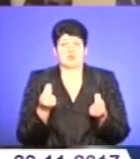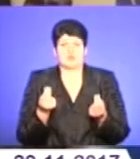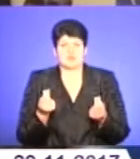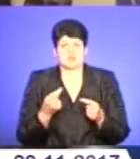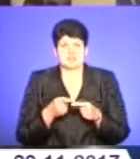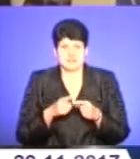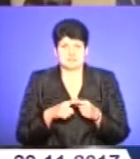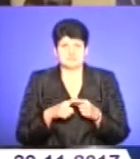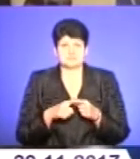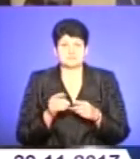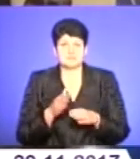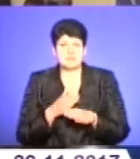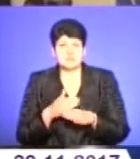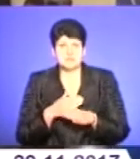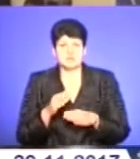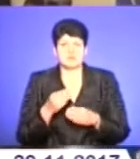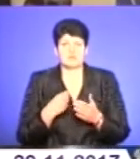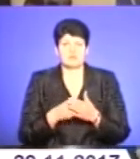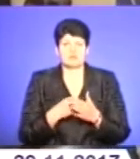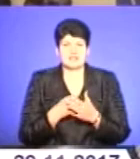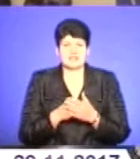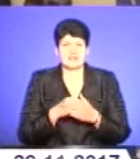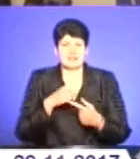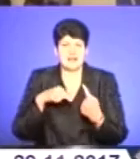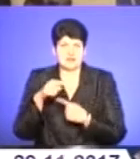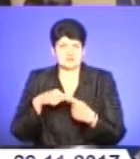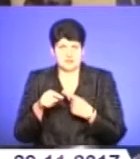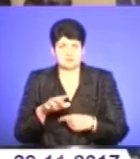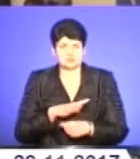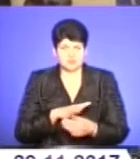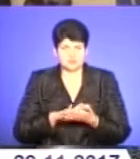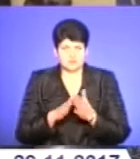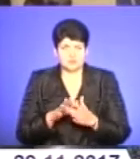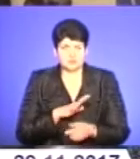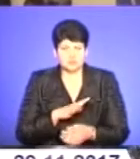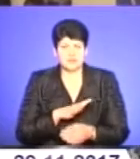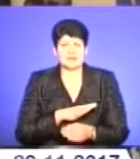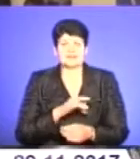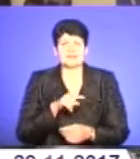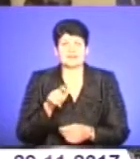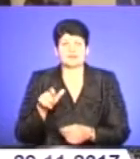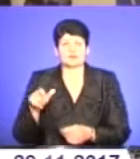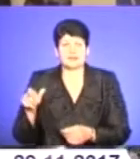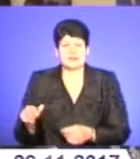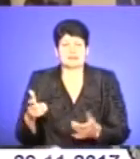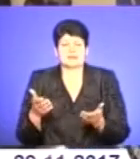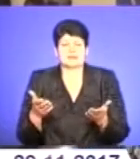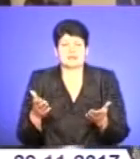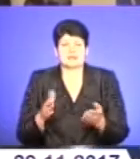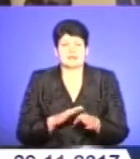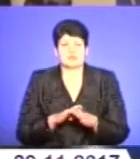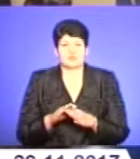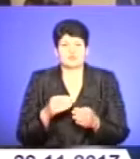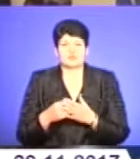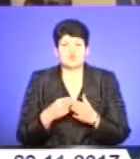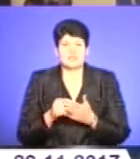оці бюджетні, міжбюджетні трансфери відбувалися, але для тих, бодай, людей, які наповнюють бюджет